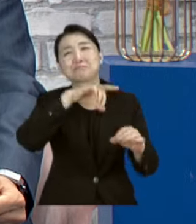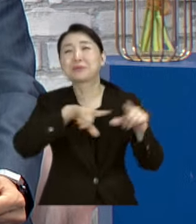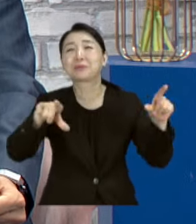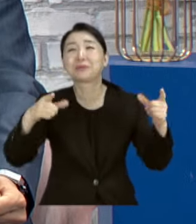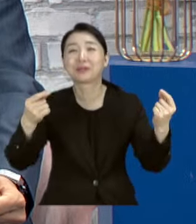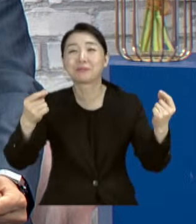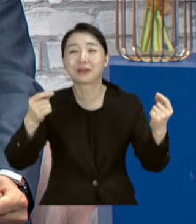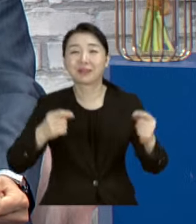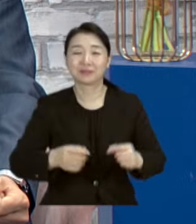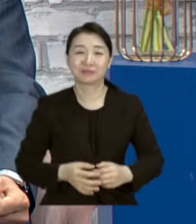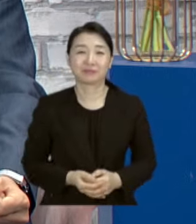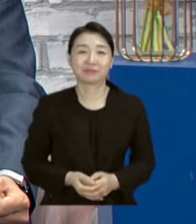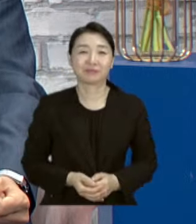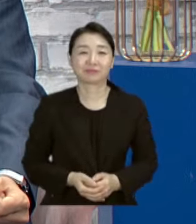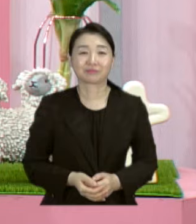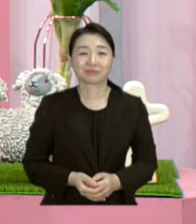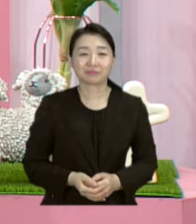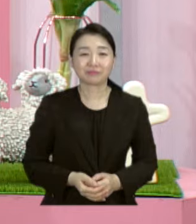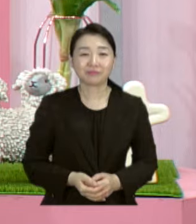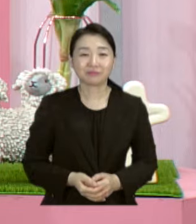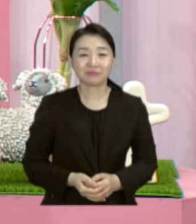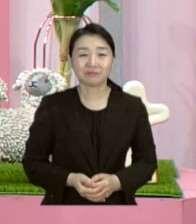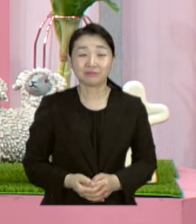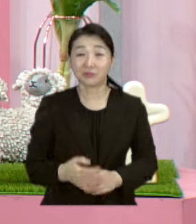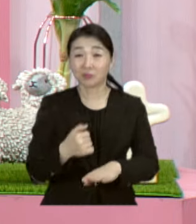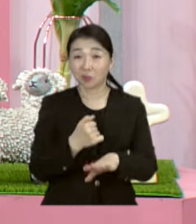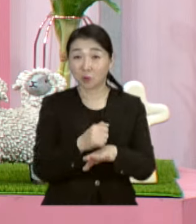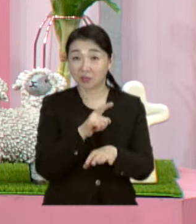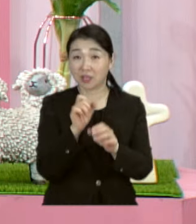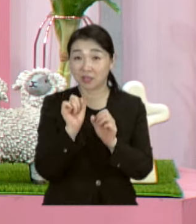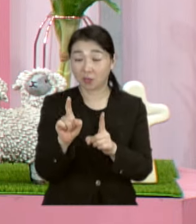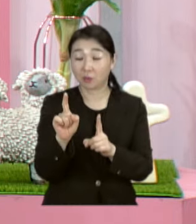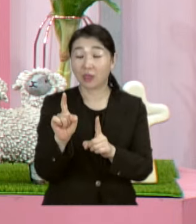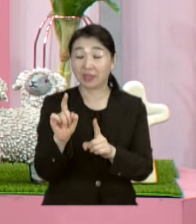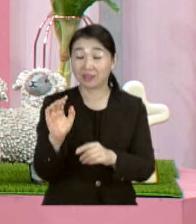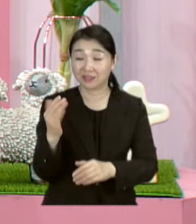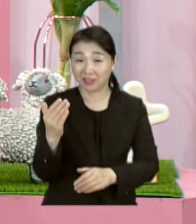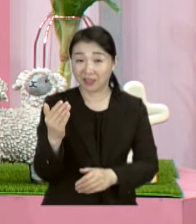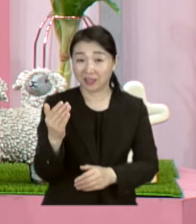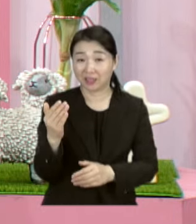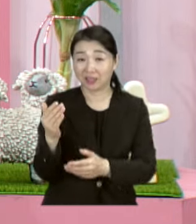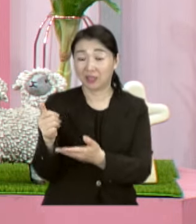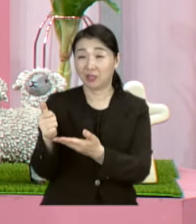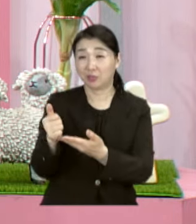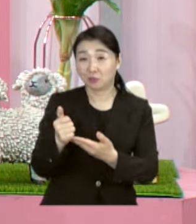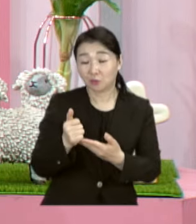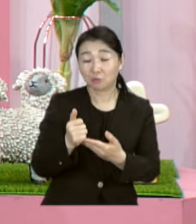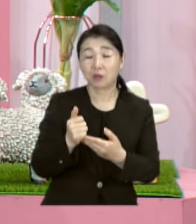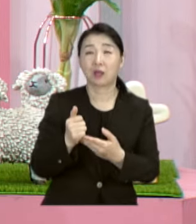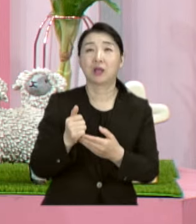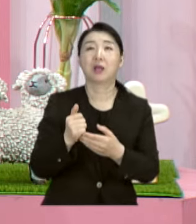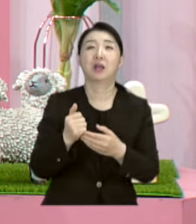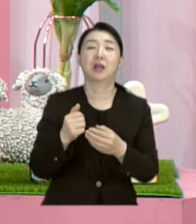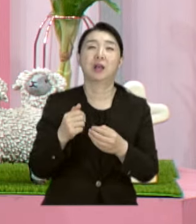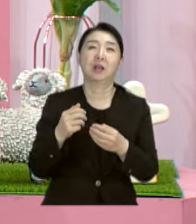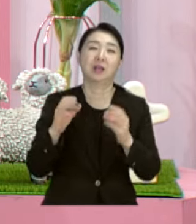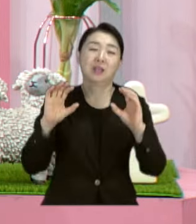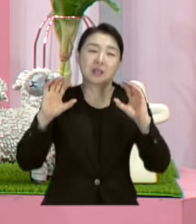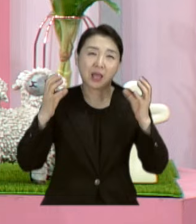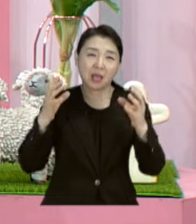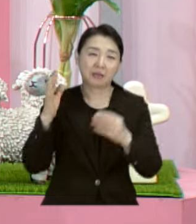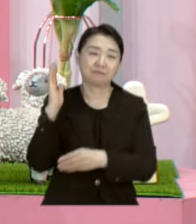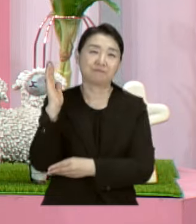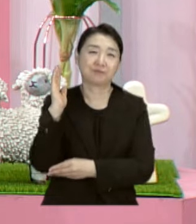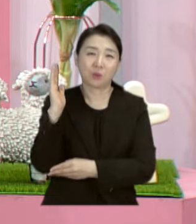때는 있었는데 네네. 그 전문가가 볼 때는 별로였지. 그러더니 나중에 그게 기회가